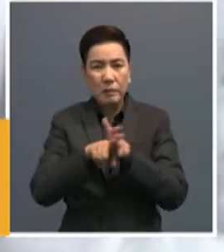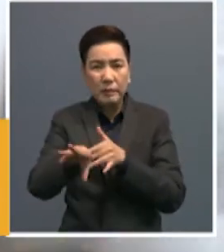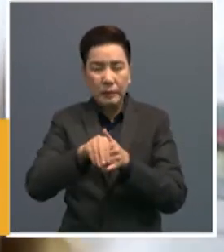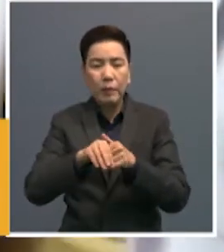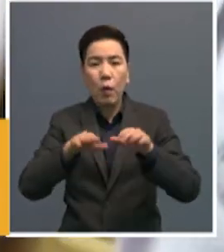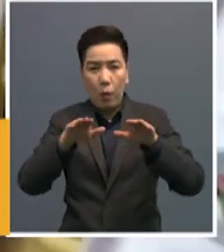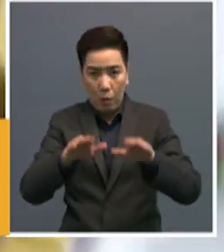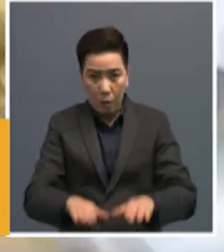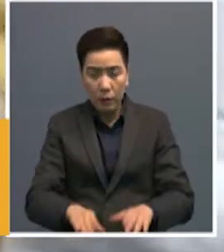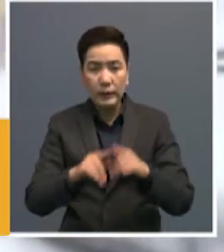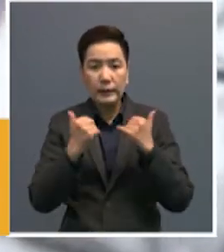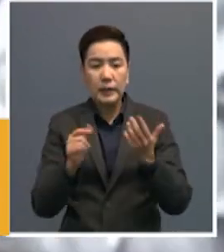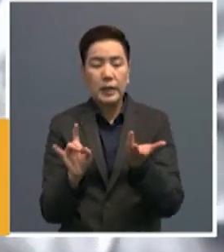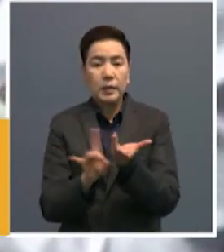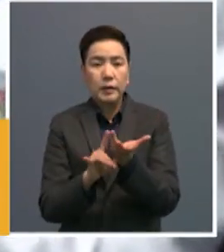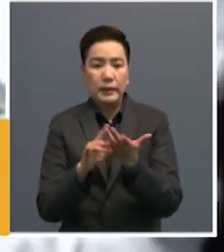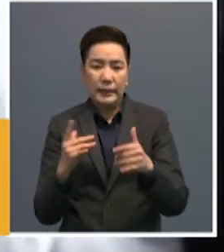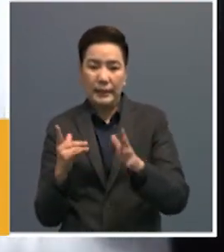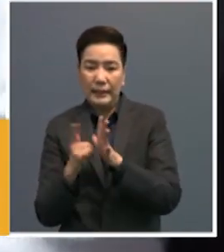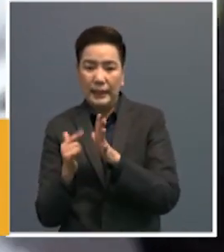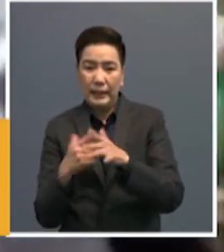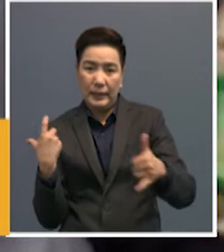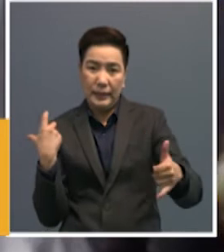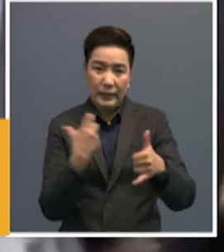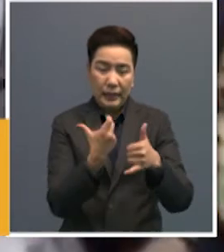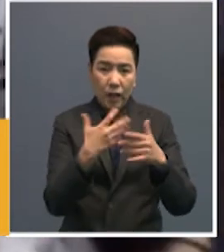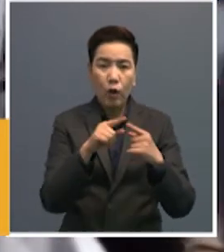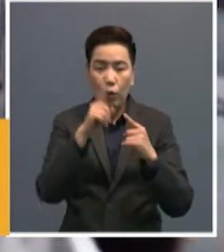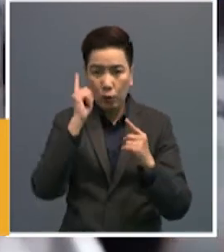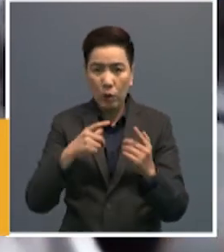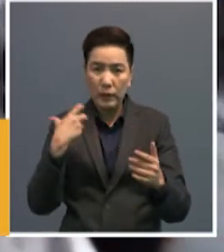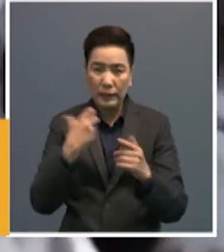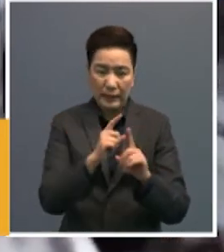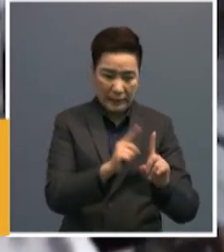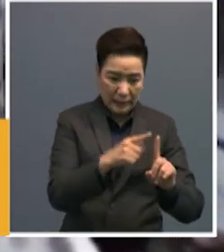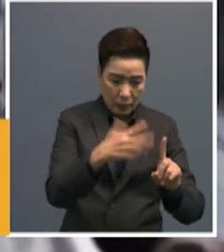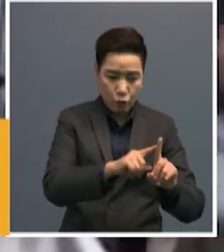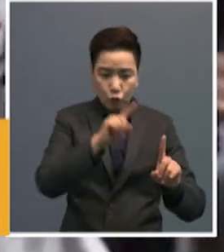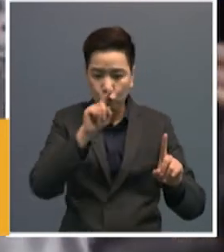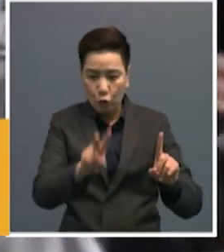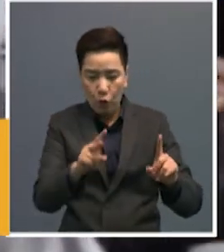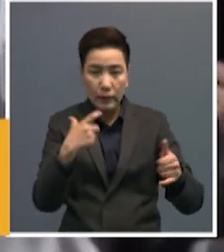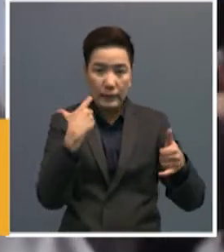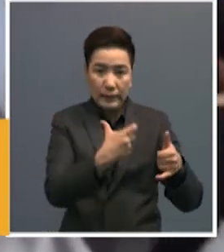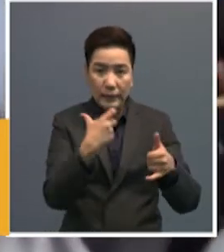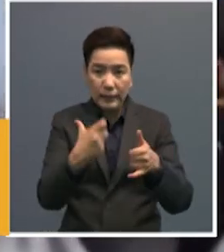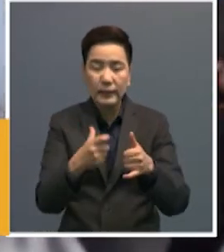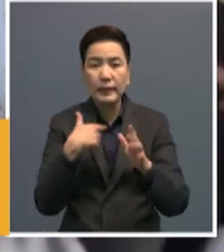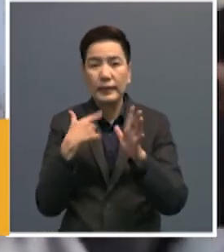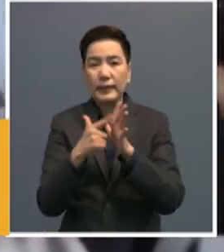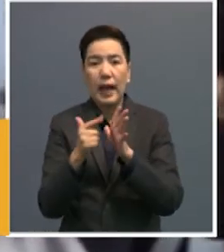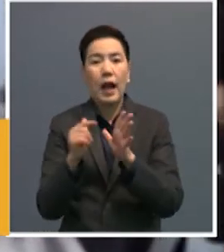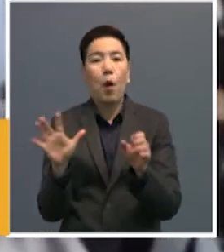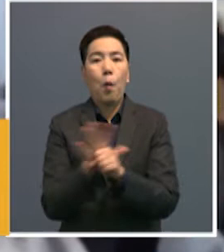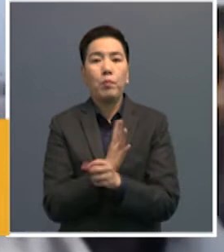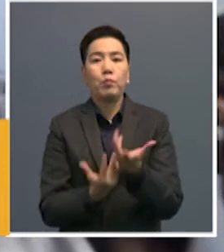ต่อเนื่องนะครับและประสิทธิภาพของการฉีดวัคซีนนั้นจะเกิดขึ้นหลังจากที่เต็มที่ 2ไปแล้วประสิทธิภาพของตัวอย่างนั้นจะ